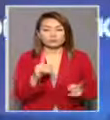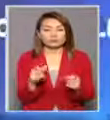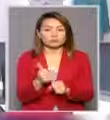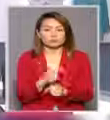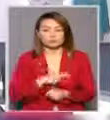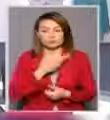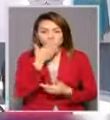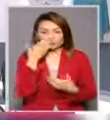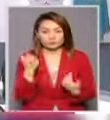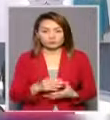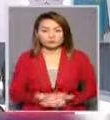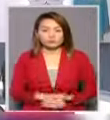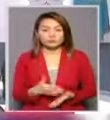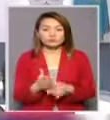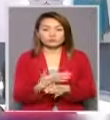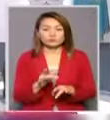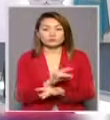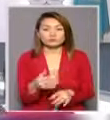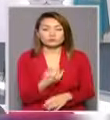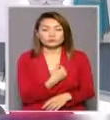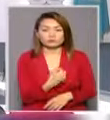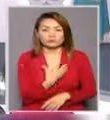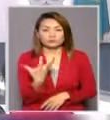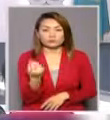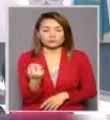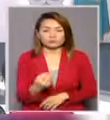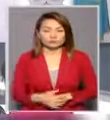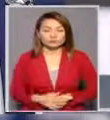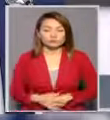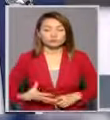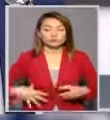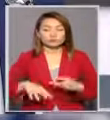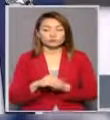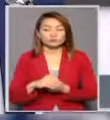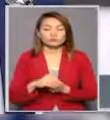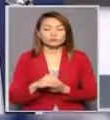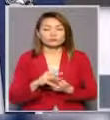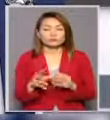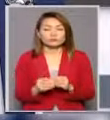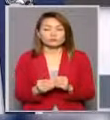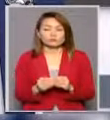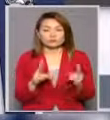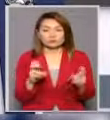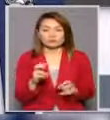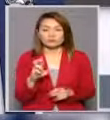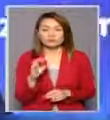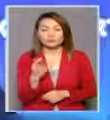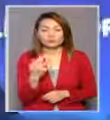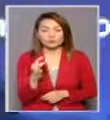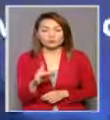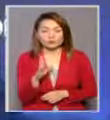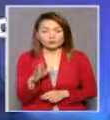оснований. Отдельно хочу отметить, что еще раз, что все одобренные на текущие подтвержденные ваучеры